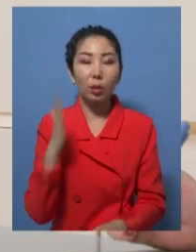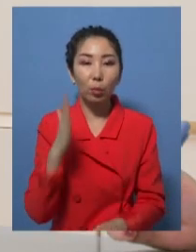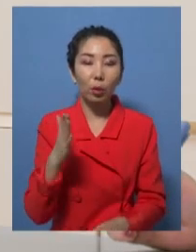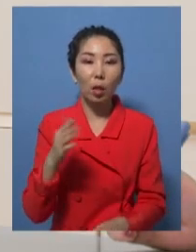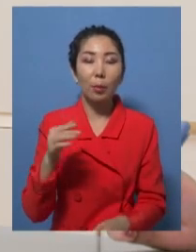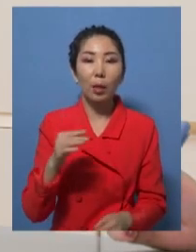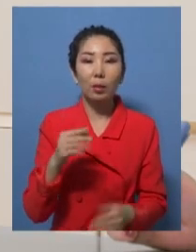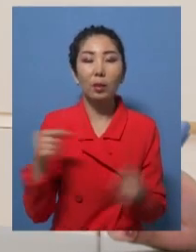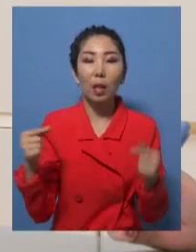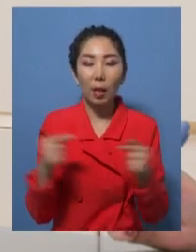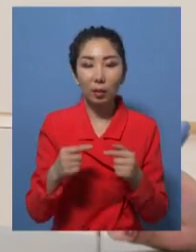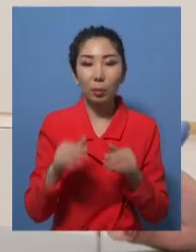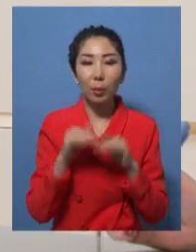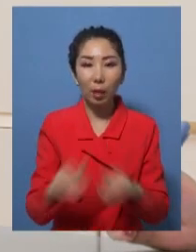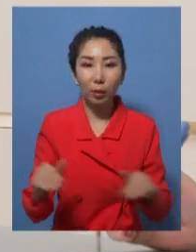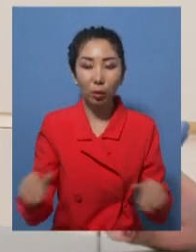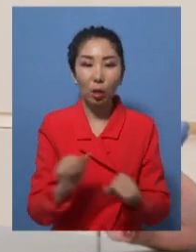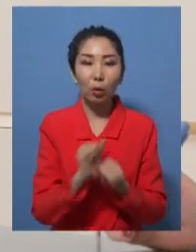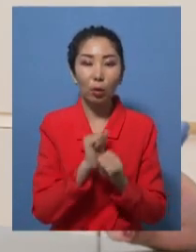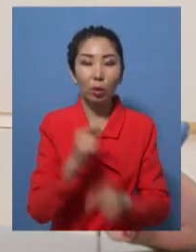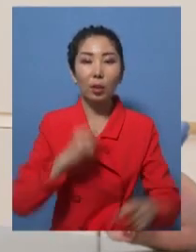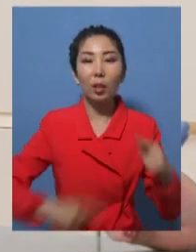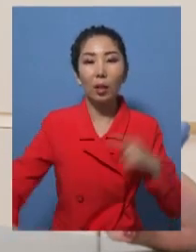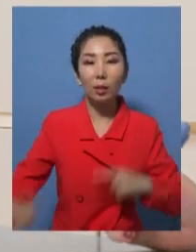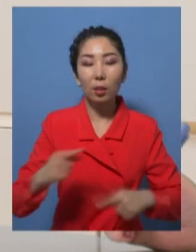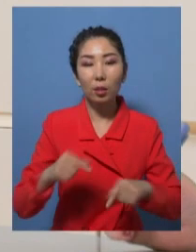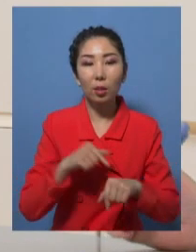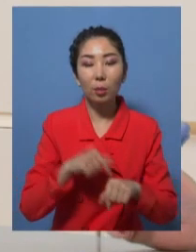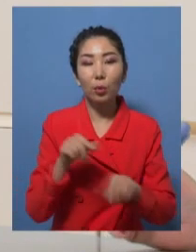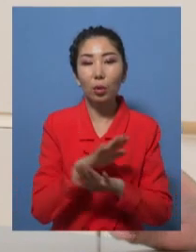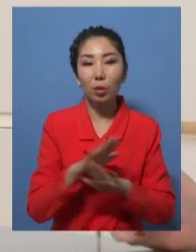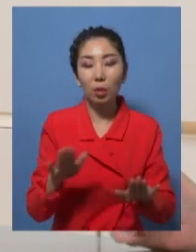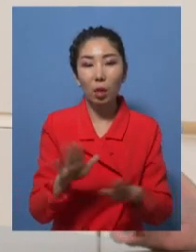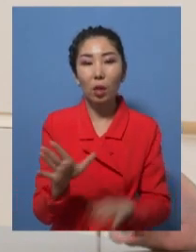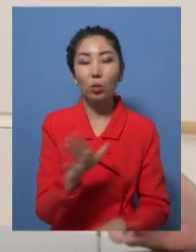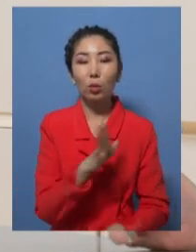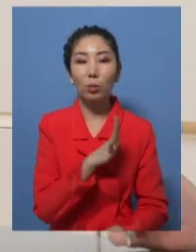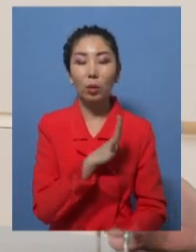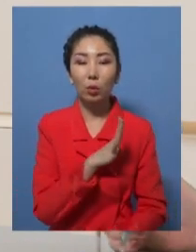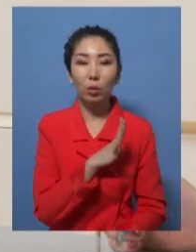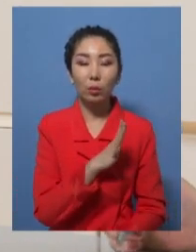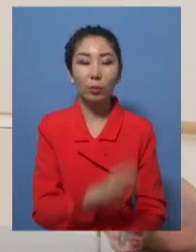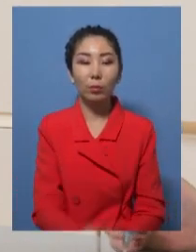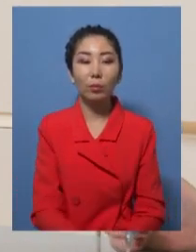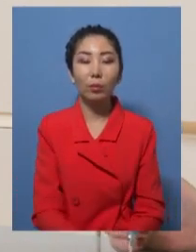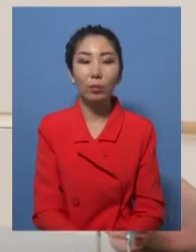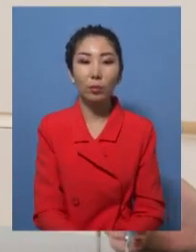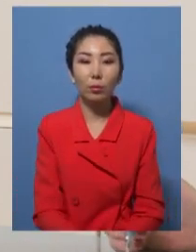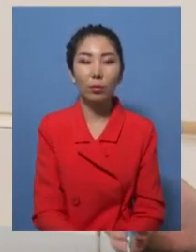түптеп келген кезде ол баланың құқығына кері әсер етпеу керек қой. Сол сондықтан біз осылай